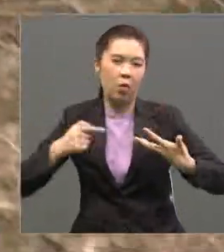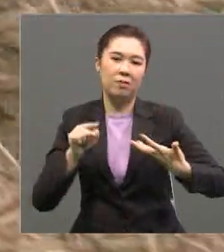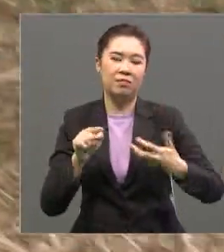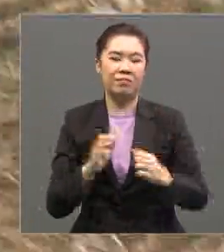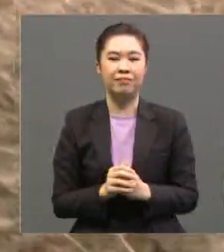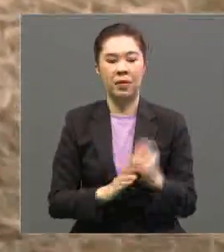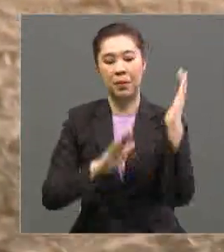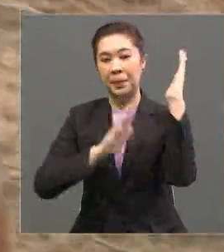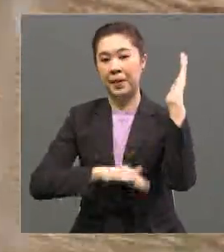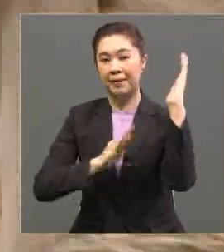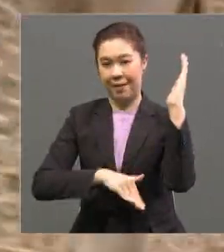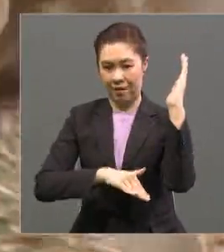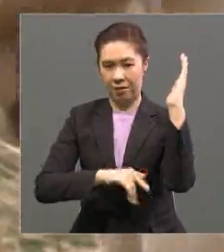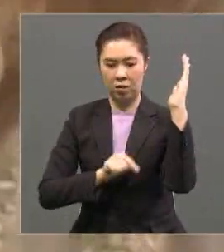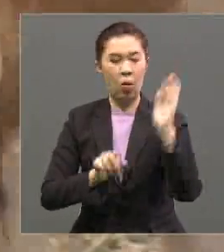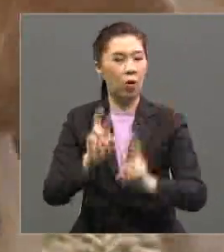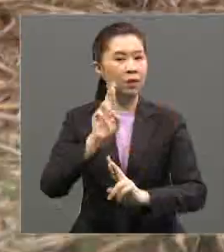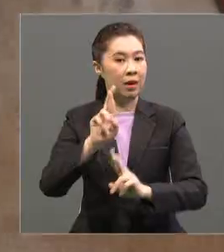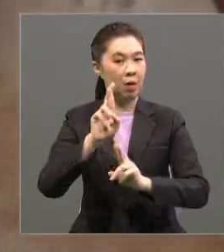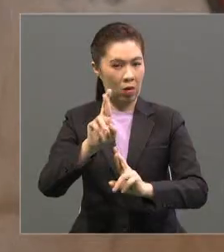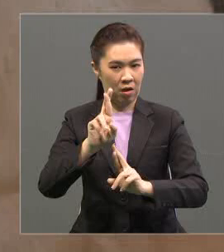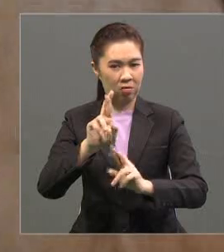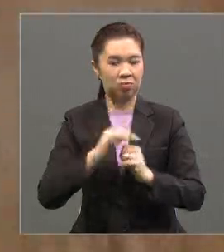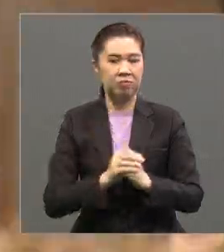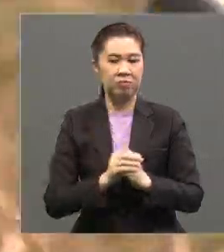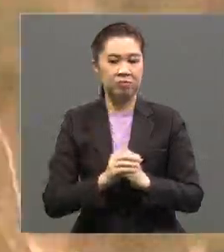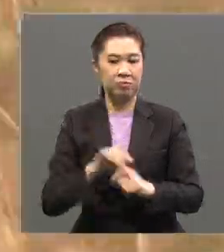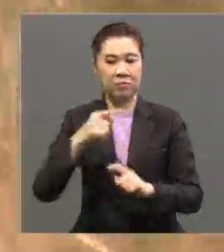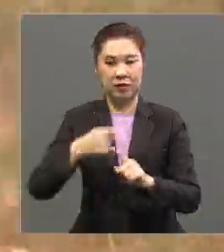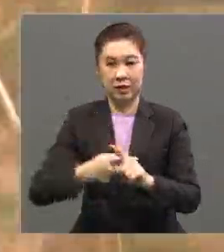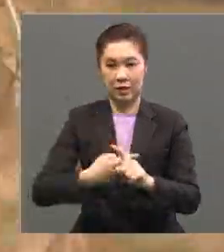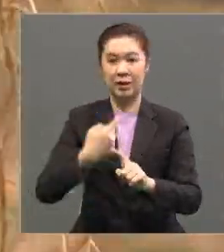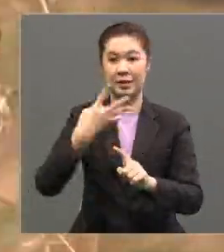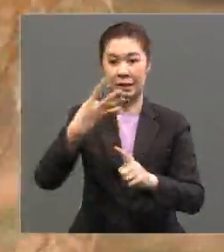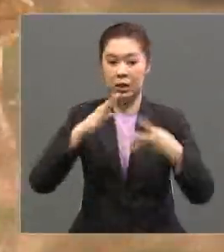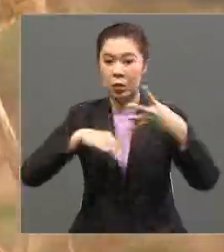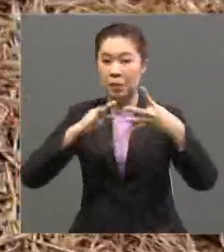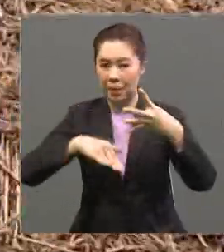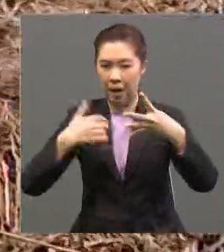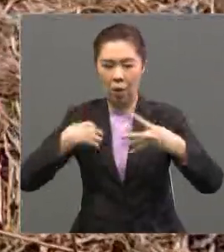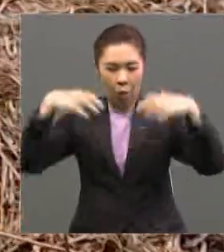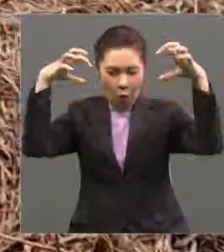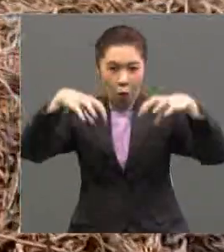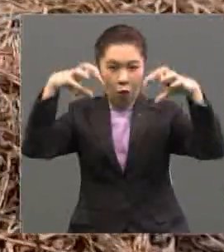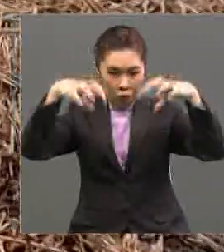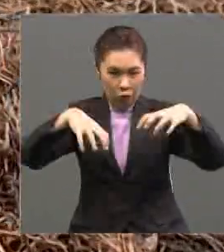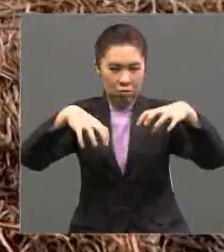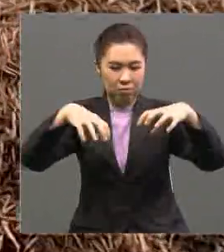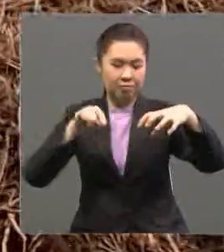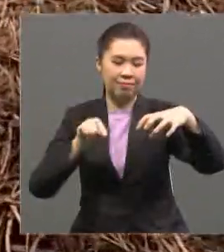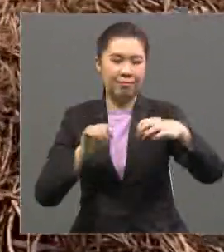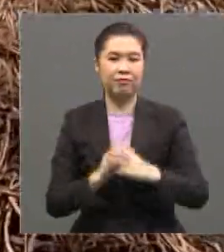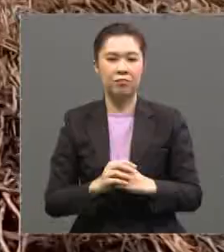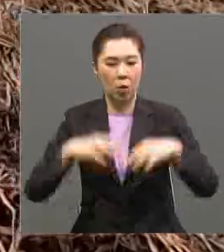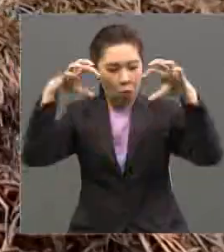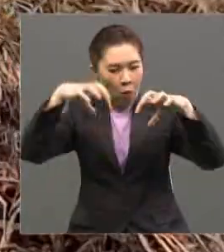สำหรับภาคใต้ครับในช่วงฤดูร้อนต้องเฝ้าระวังเรื่องของช่วงปลายเดือนเมษายนที่ช่วงนั้นจะมีฝนเพิ่มขึ้นและฝนตกต่อเนื่อง